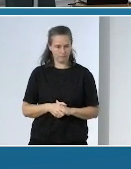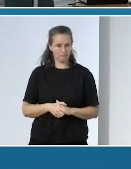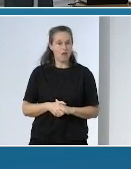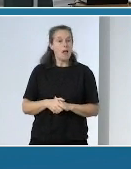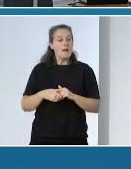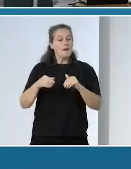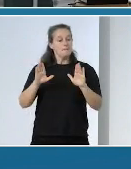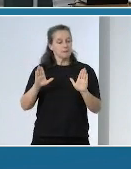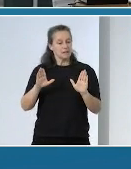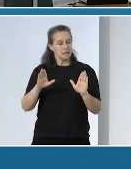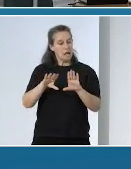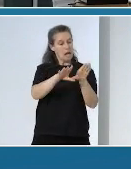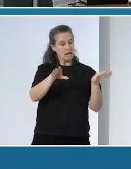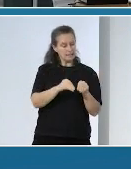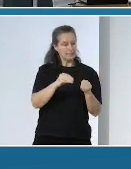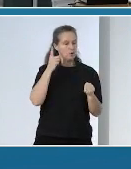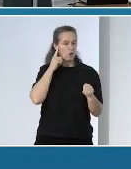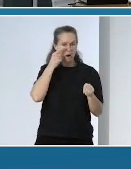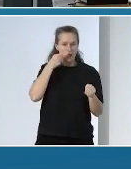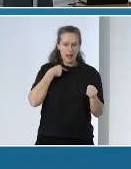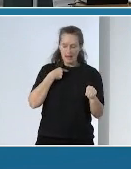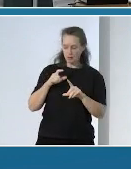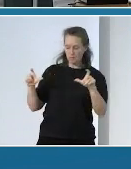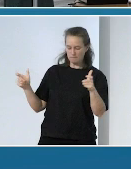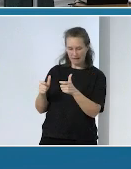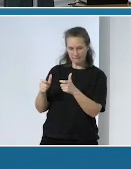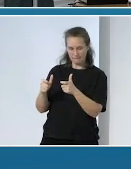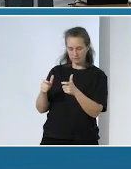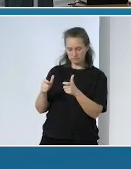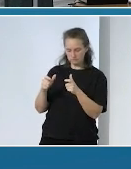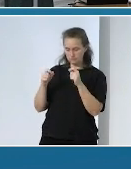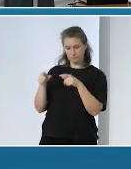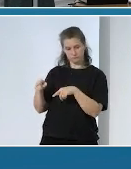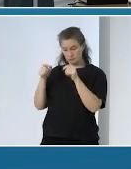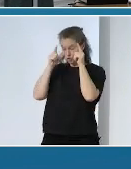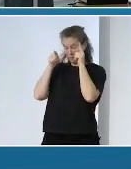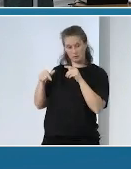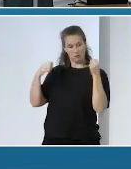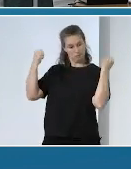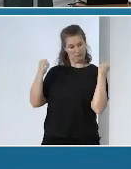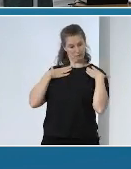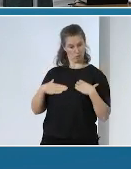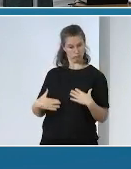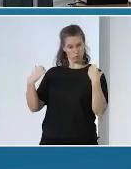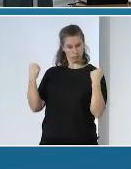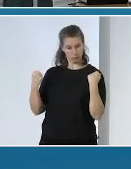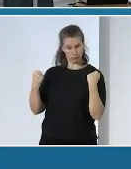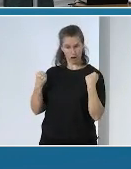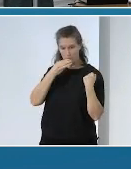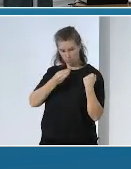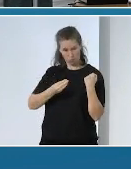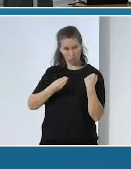Et par contre, l'équipe d'ORL qui l'a bilantée, Émilie, est surprise parce qu'elle a un tonus postural qui est très